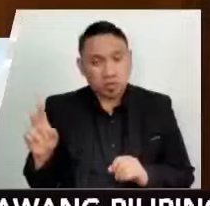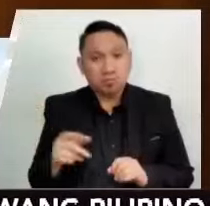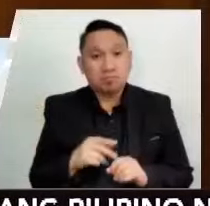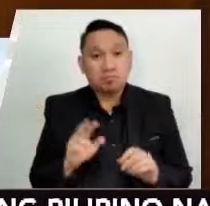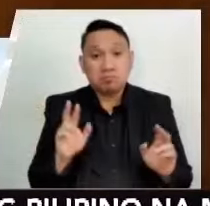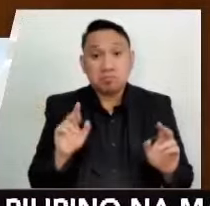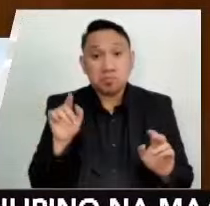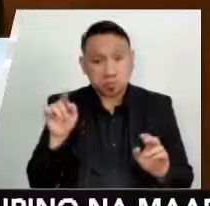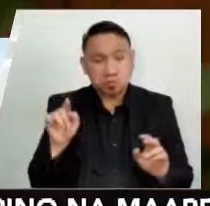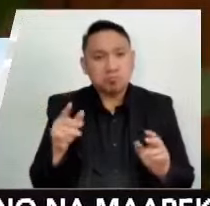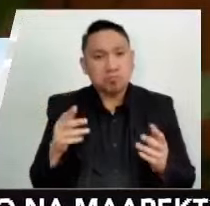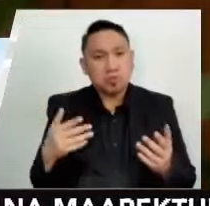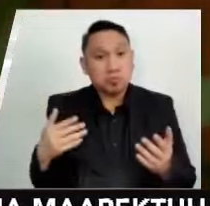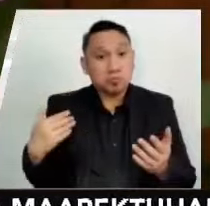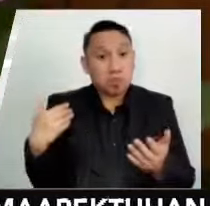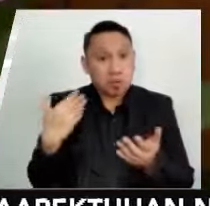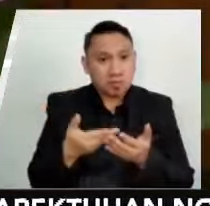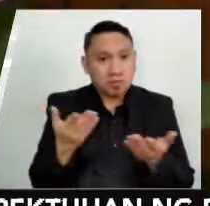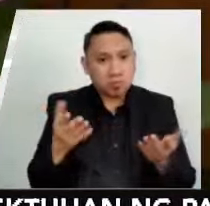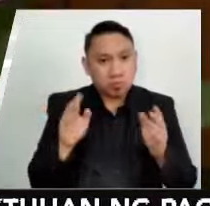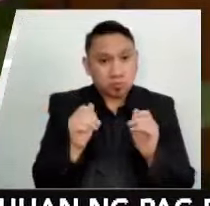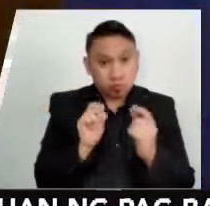sina Blinken at Austin.